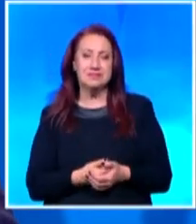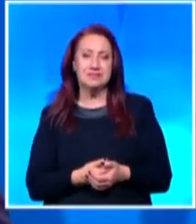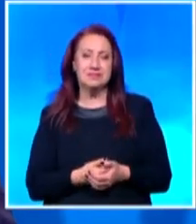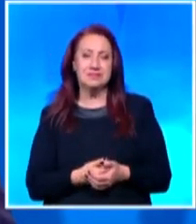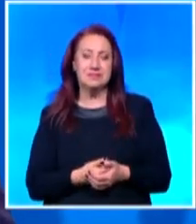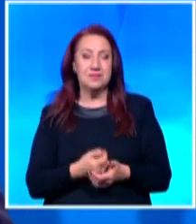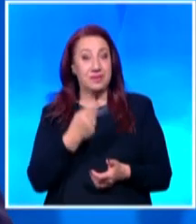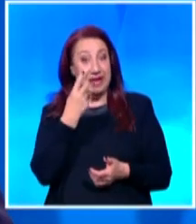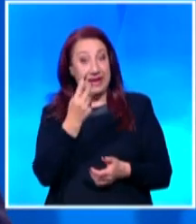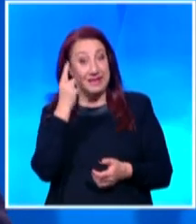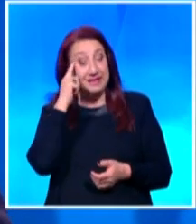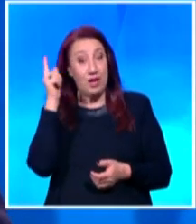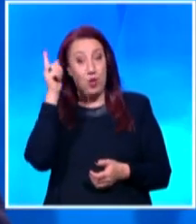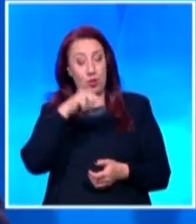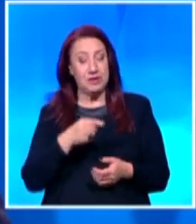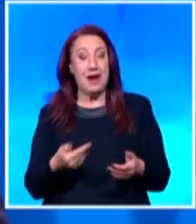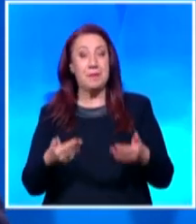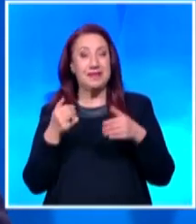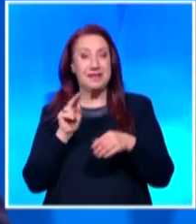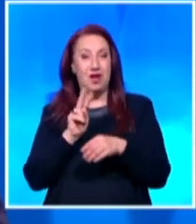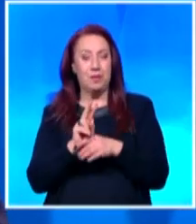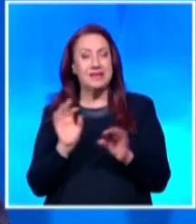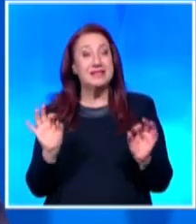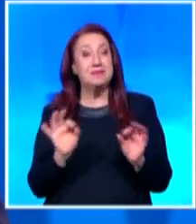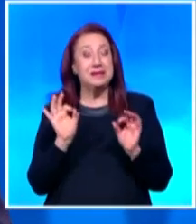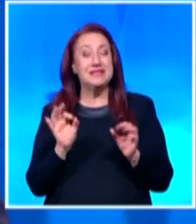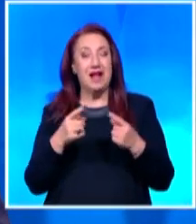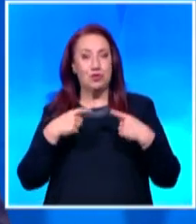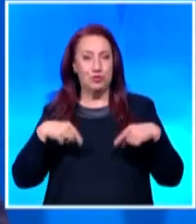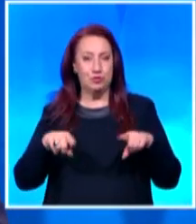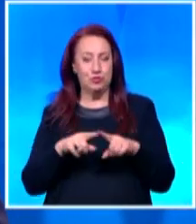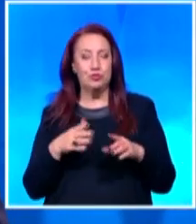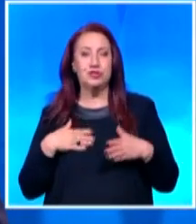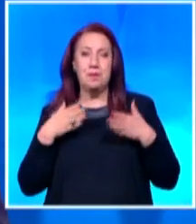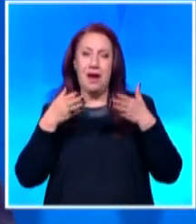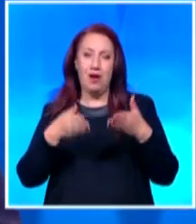Гледайте утре в предиобед специалното студио, посветено на сериал «Сексът и градът» с гости и интервюта с създателите.